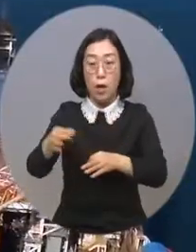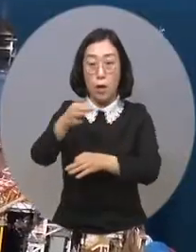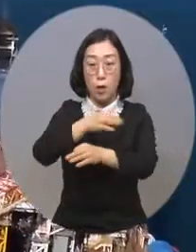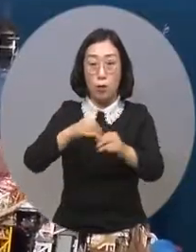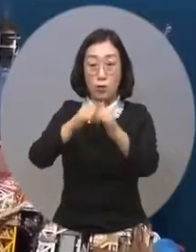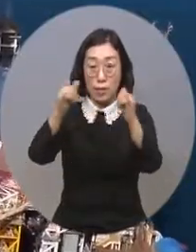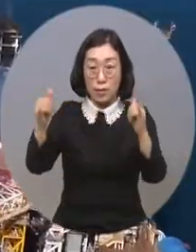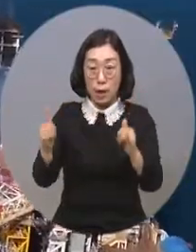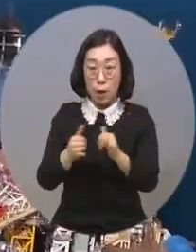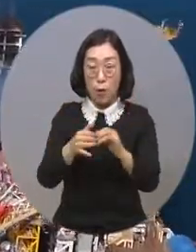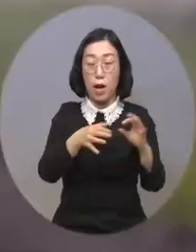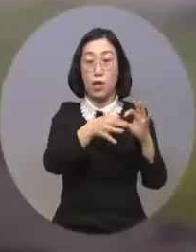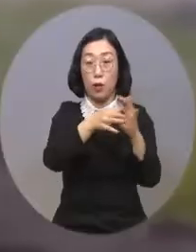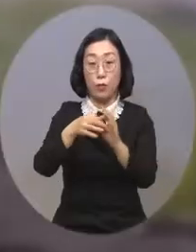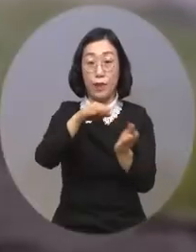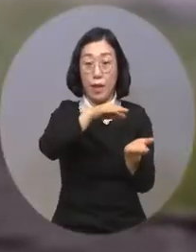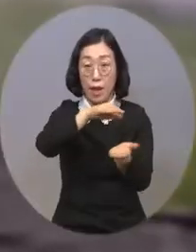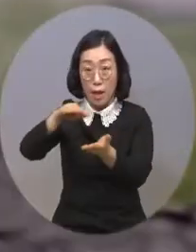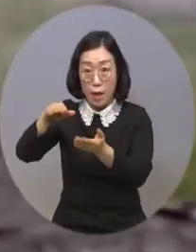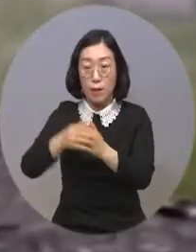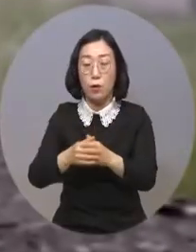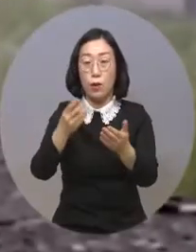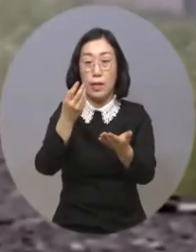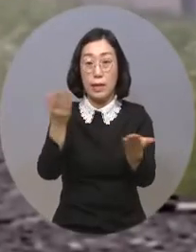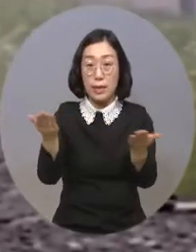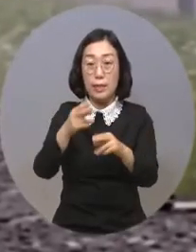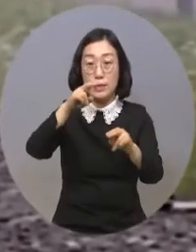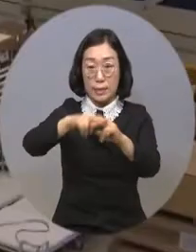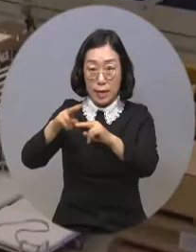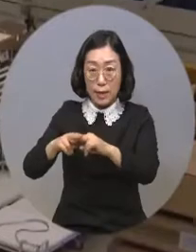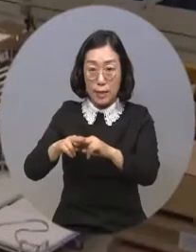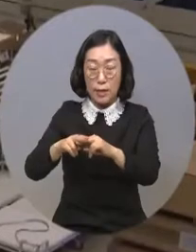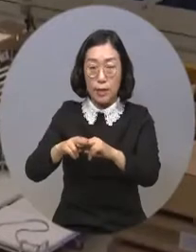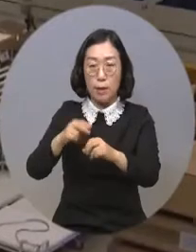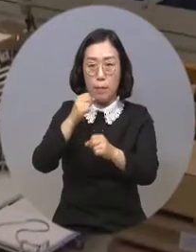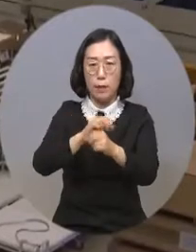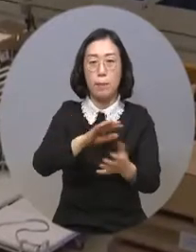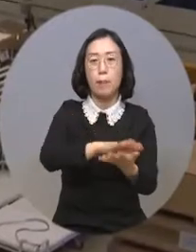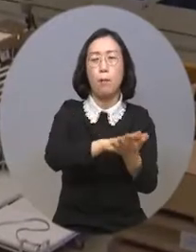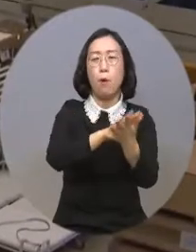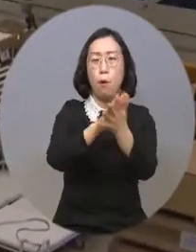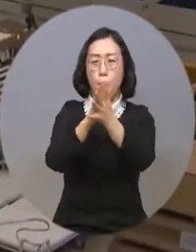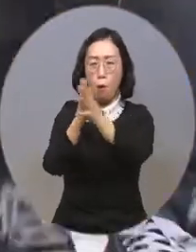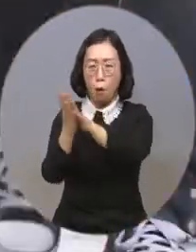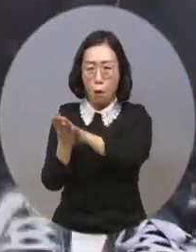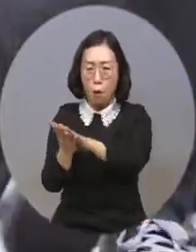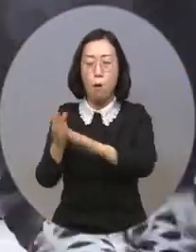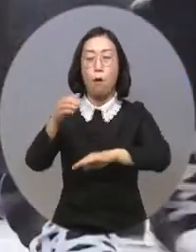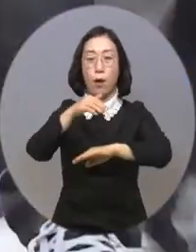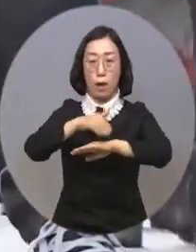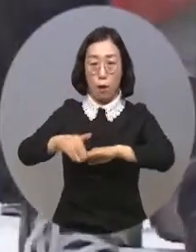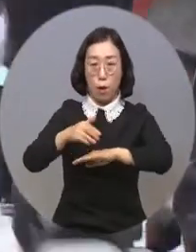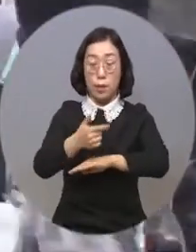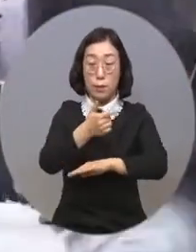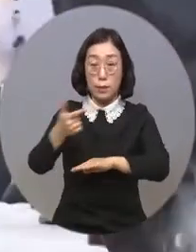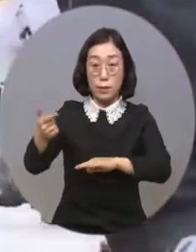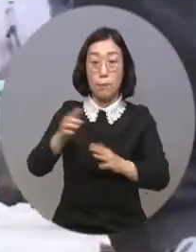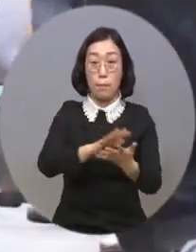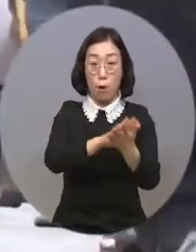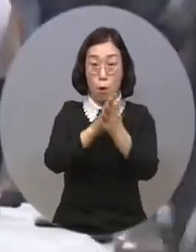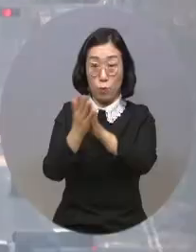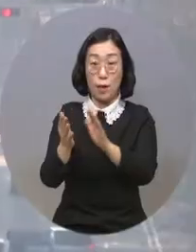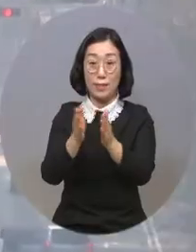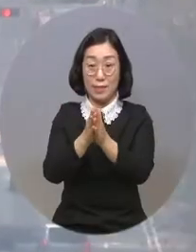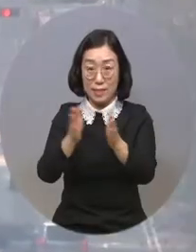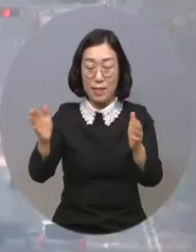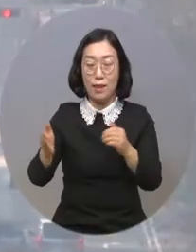정책을 연계 추진 의 일자리 창출 패러다임을 전환시킬 방침입니다 새로운 변화가 시작된 대한민국